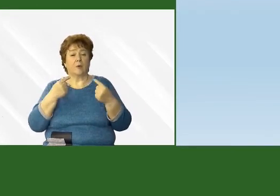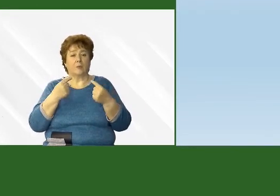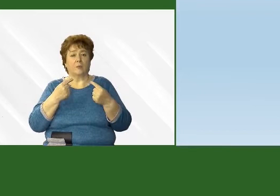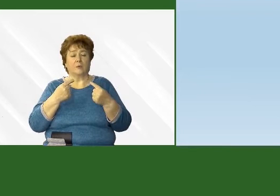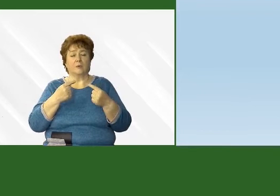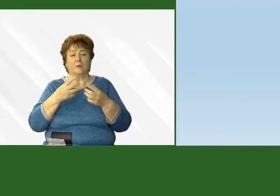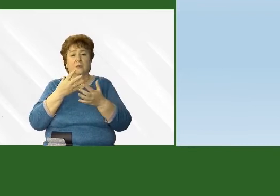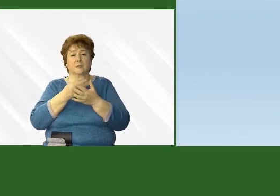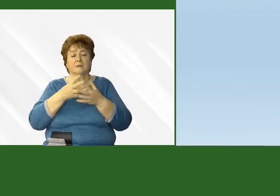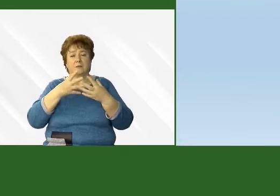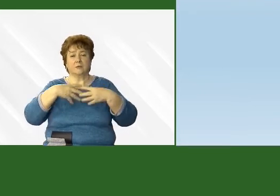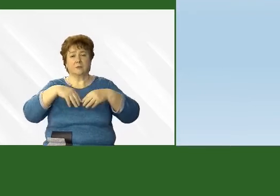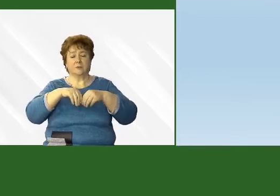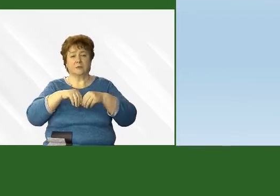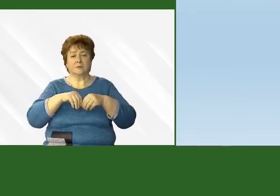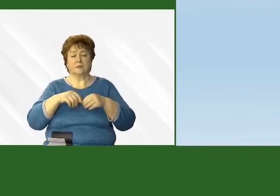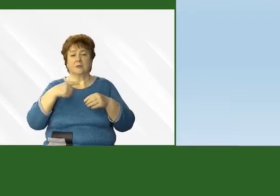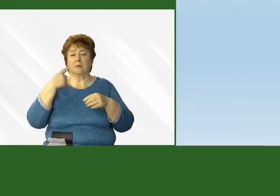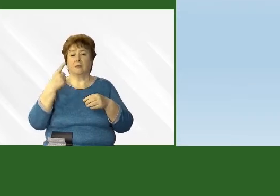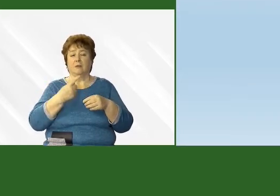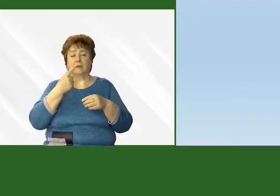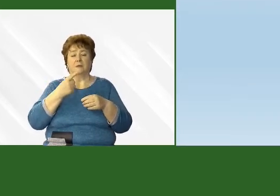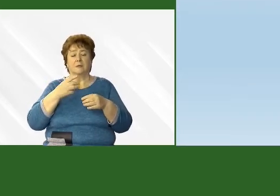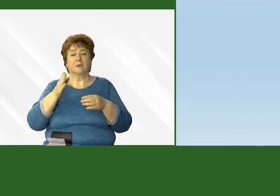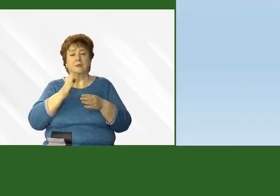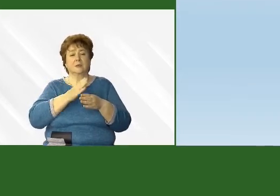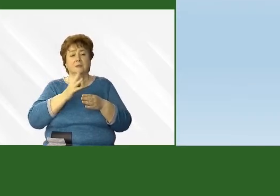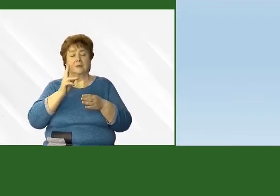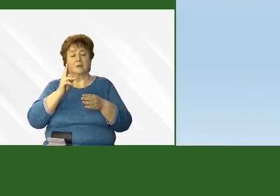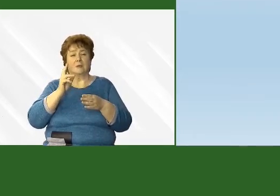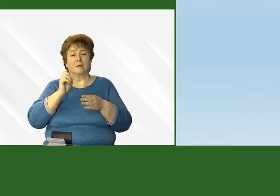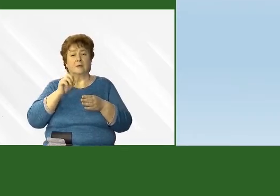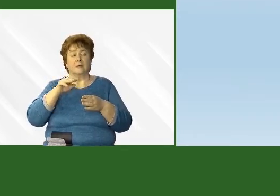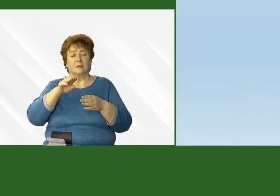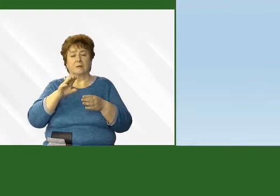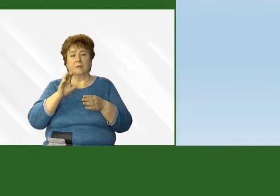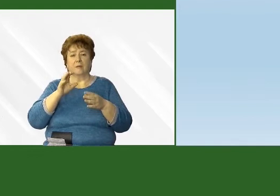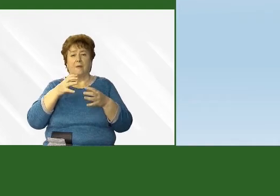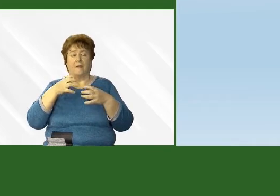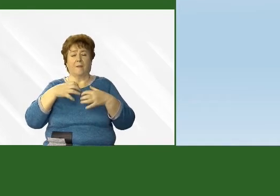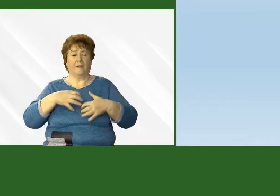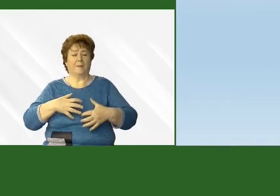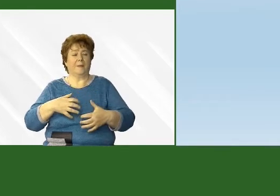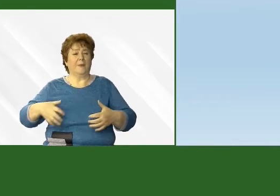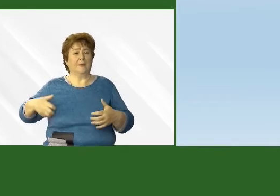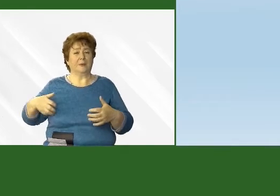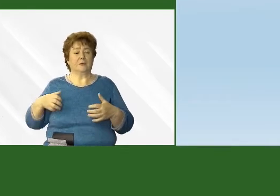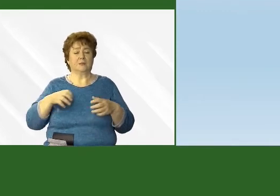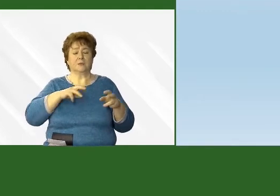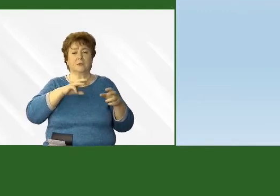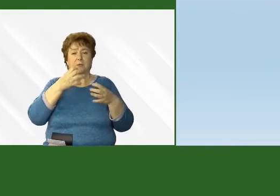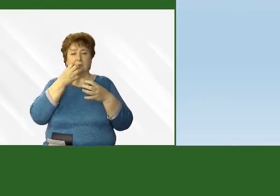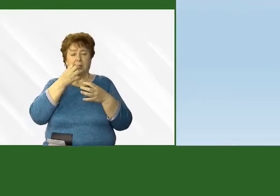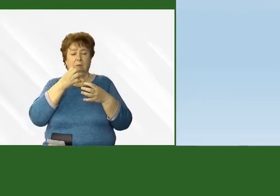представителем своего семейства и единственный среди китообразных настоящий хищник, преследующий